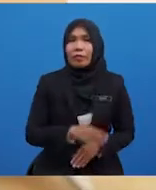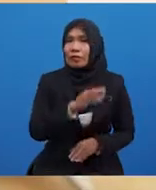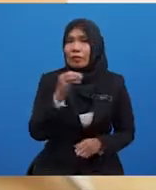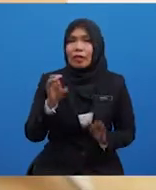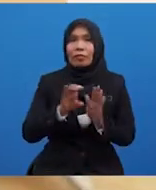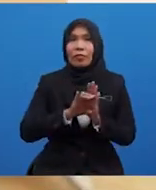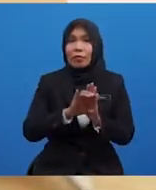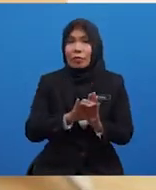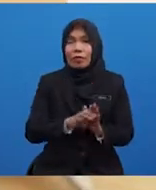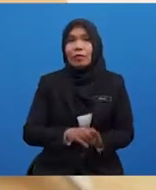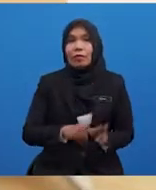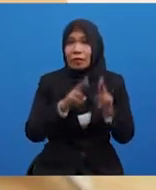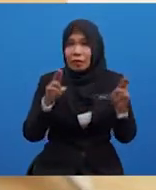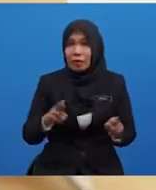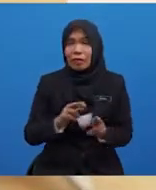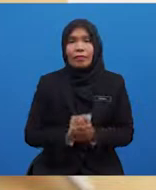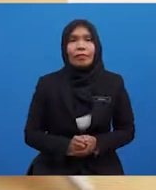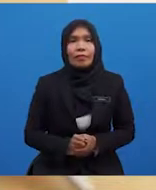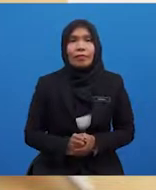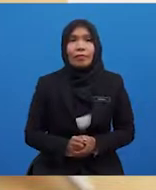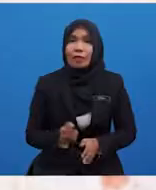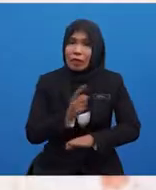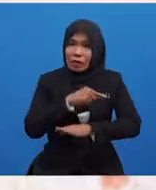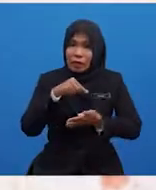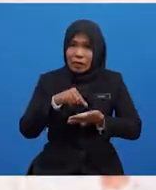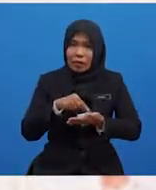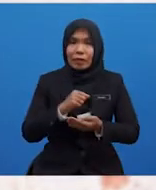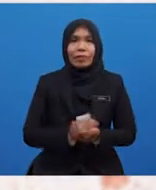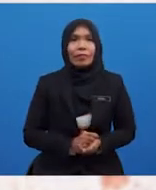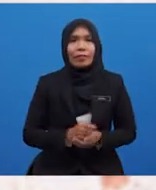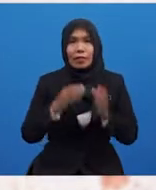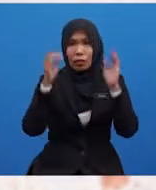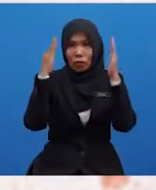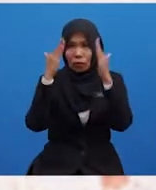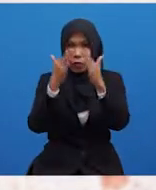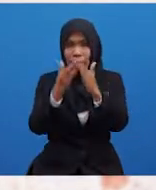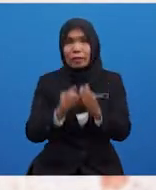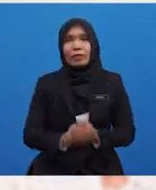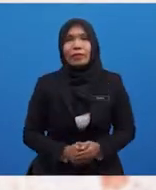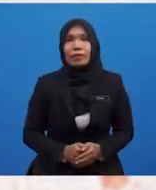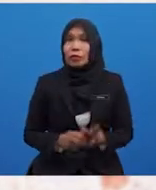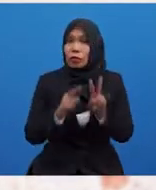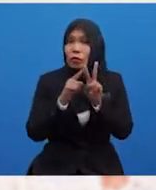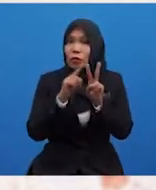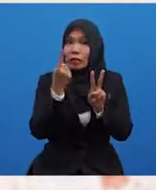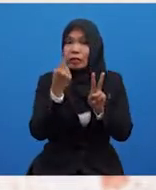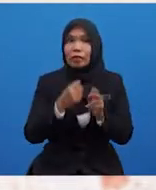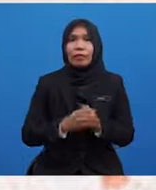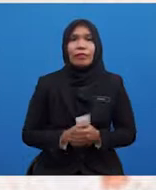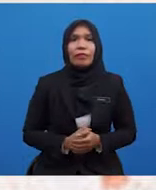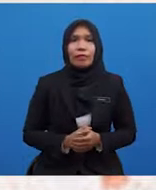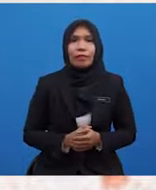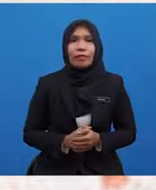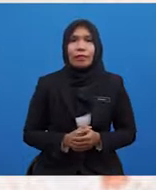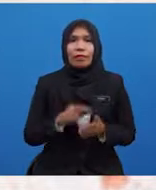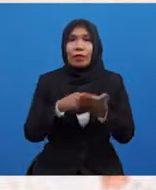Namun, hari ini cikgu akan fokus kepada carta alih dan rajah tulang ikan. Apakah